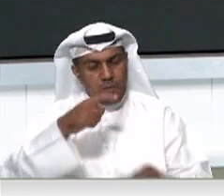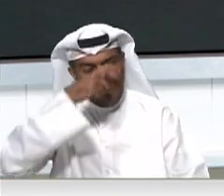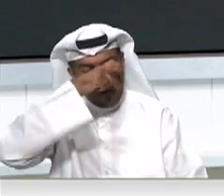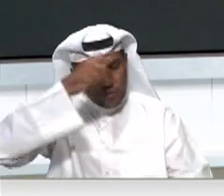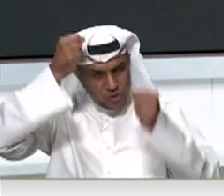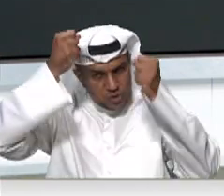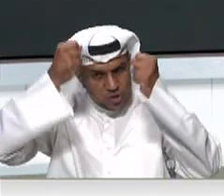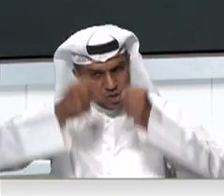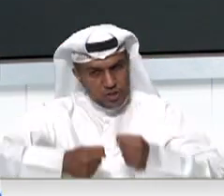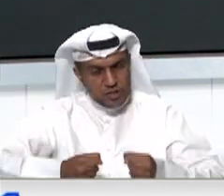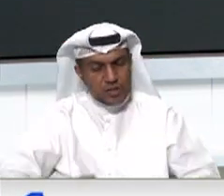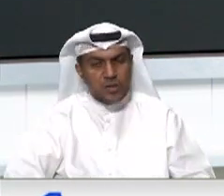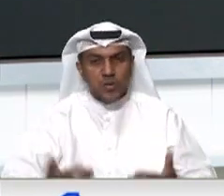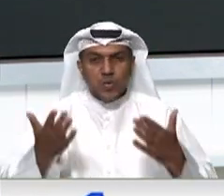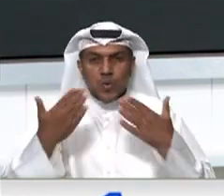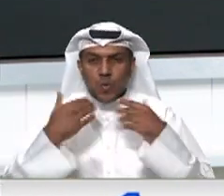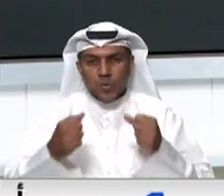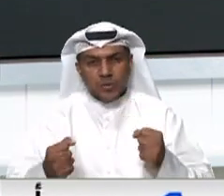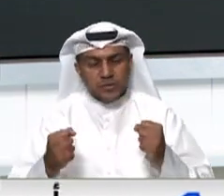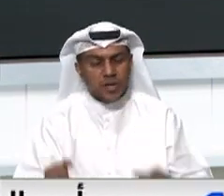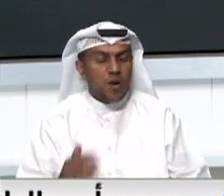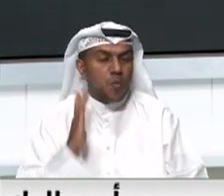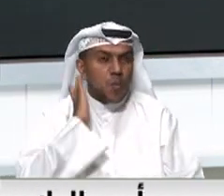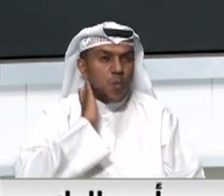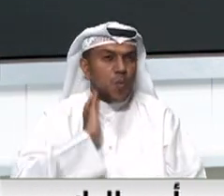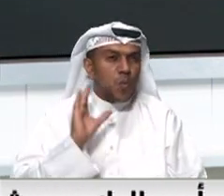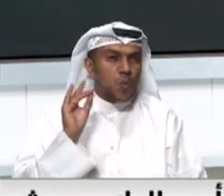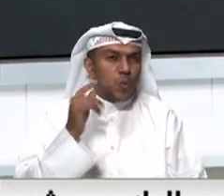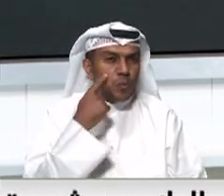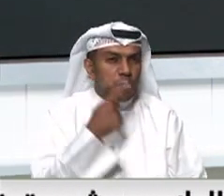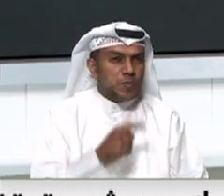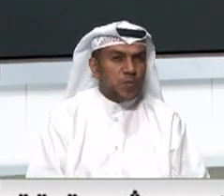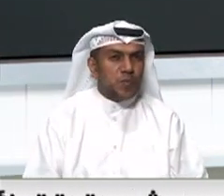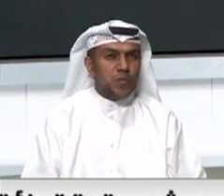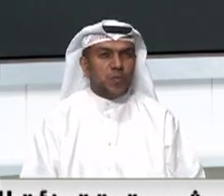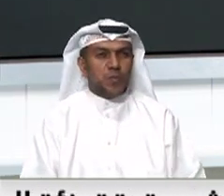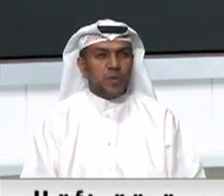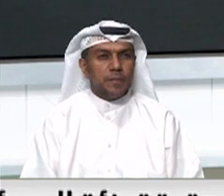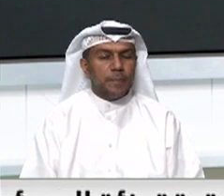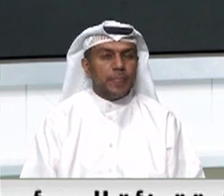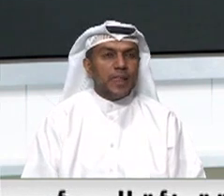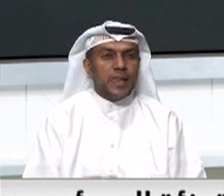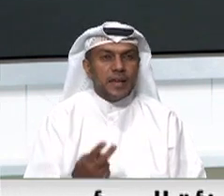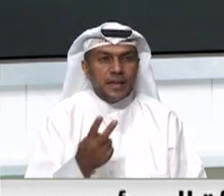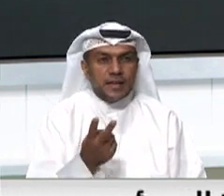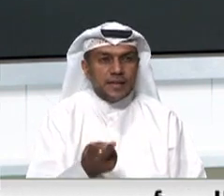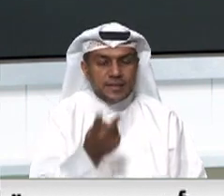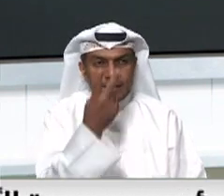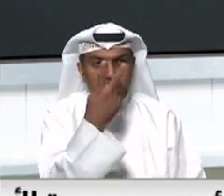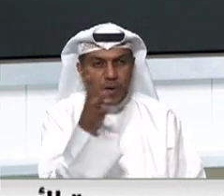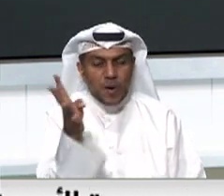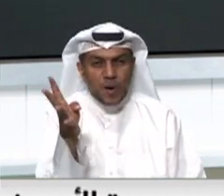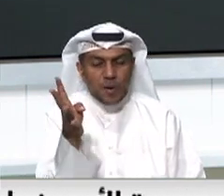في الرياح 11% الرطوبة النسبية. الحرارة الحالية في مدينة الكويت وضواحيها 47 درجة